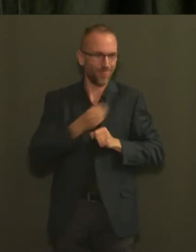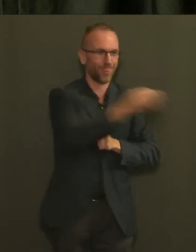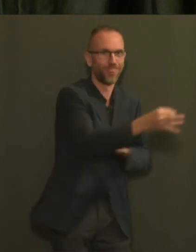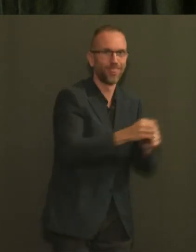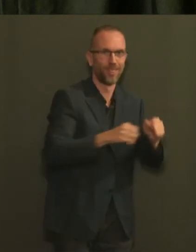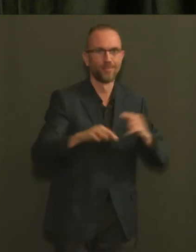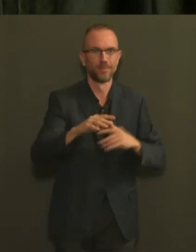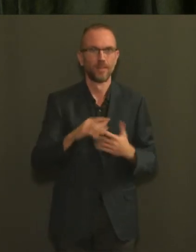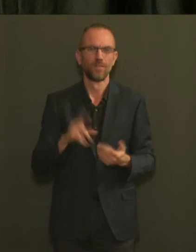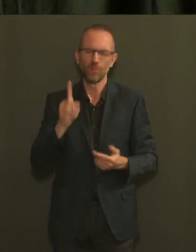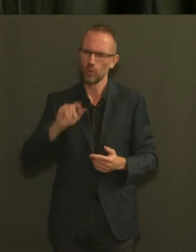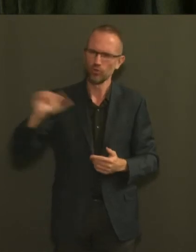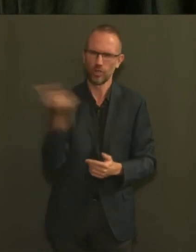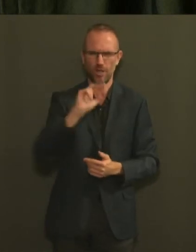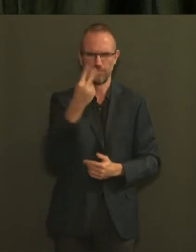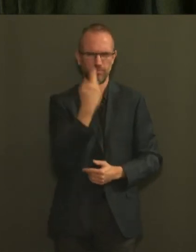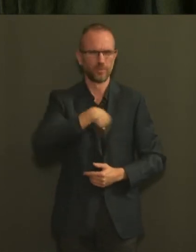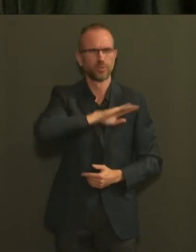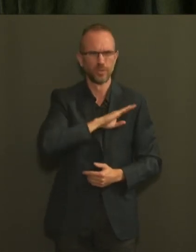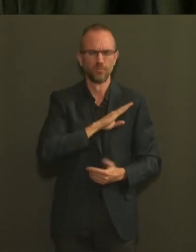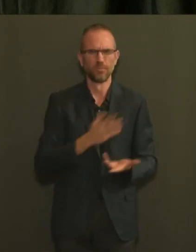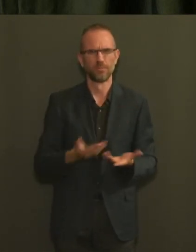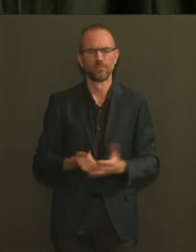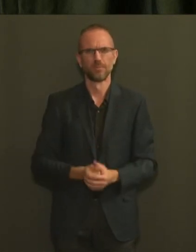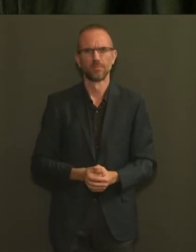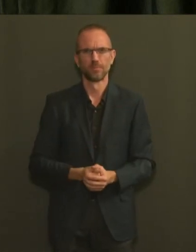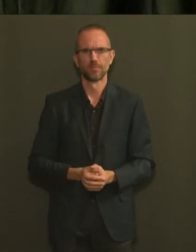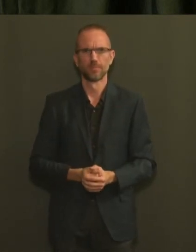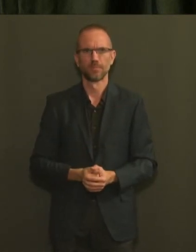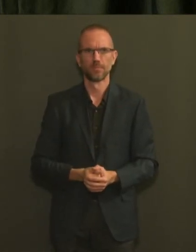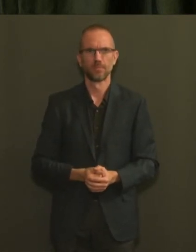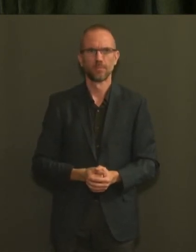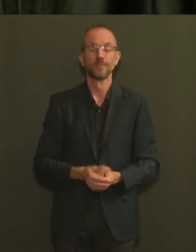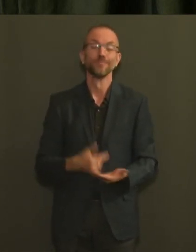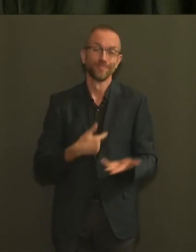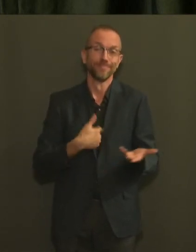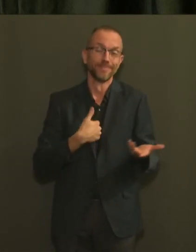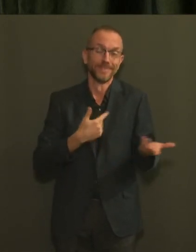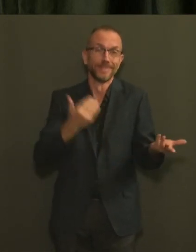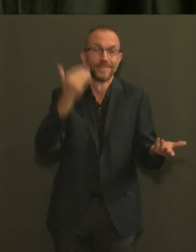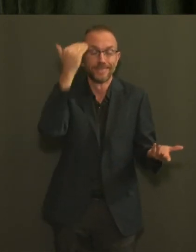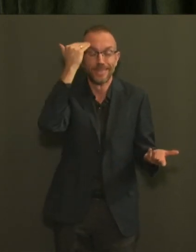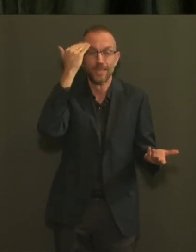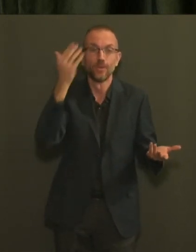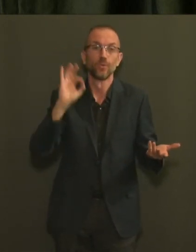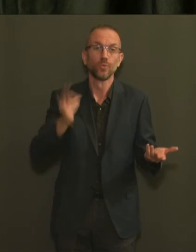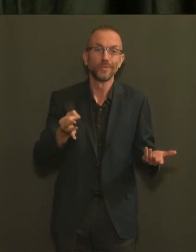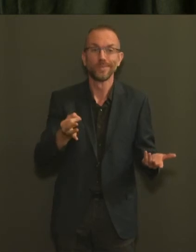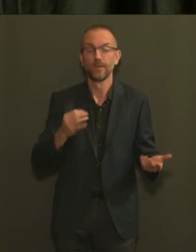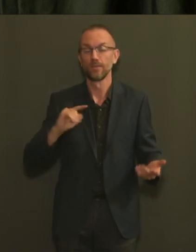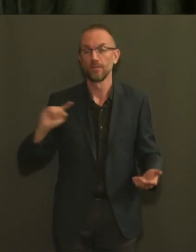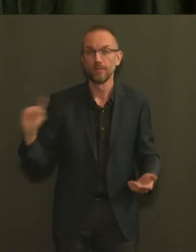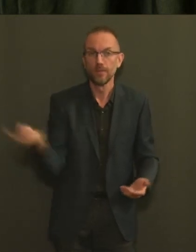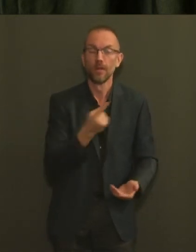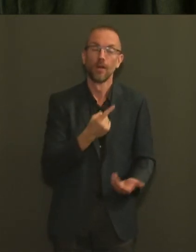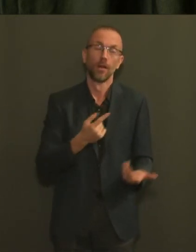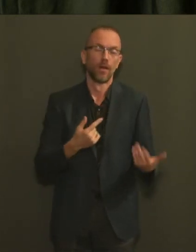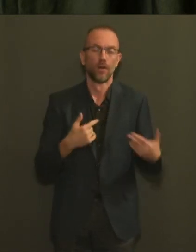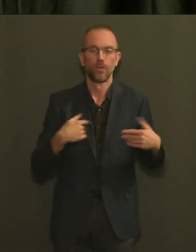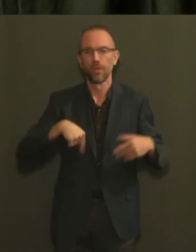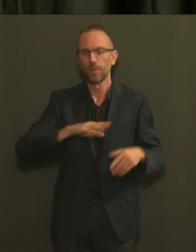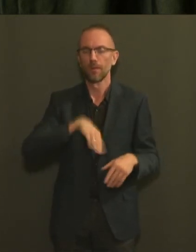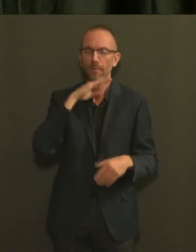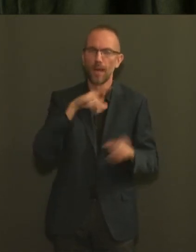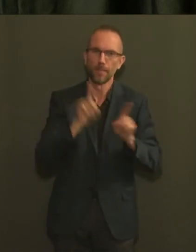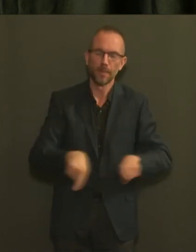nous sommes tous profondément fatigué de ce virus mais ce n'est pas le moment que nous baissions collectivement les bras profitons des